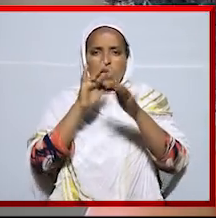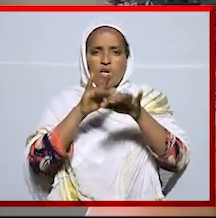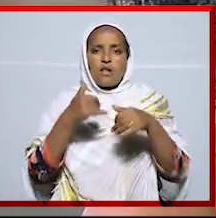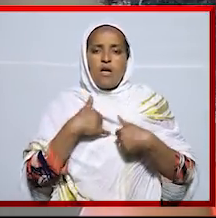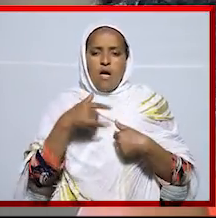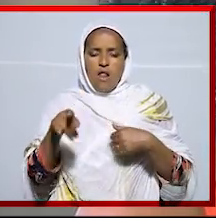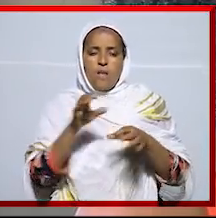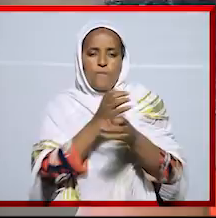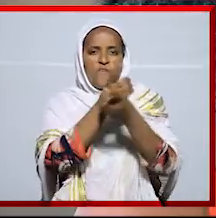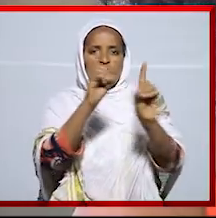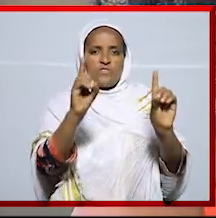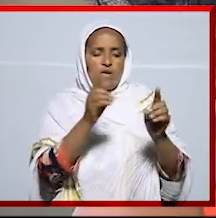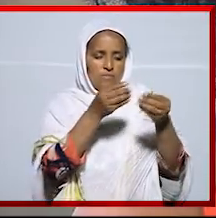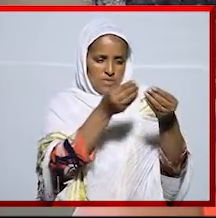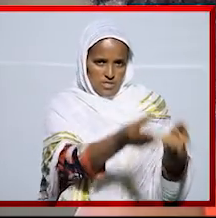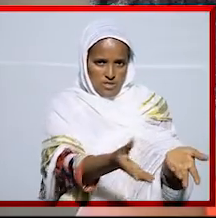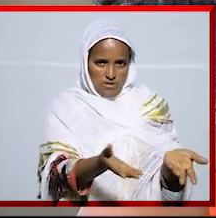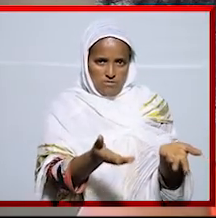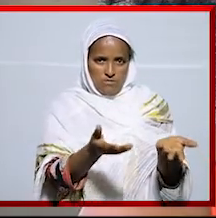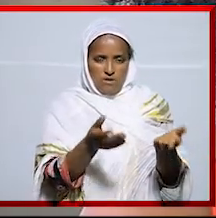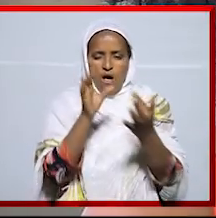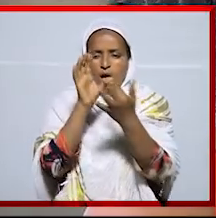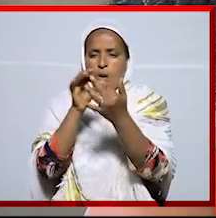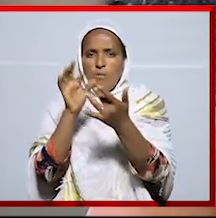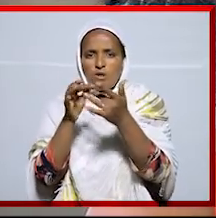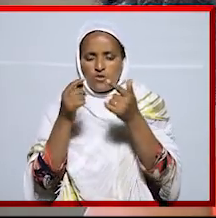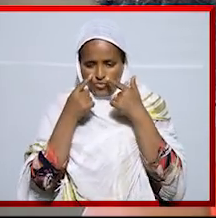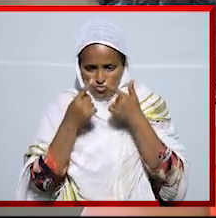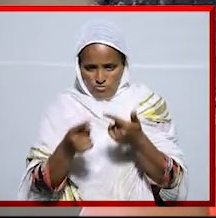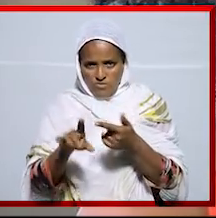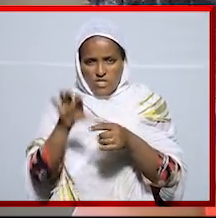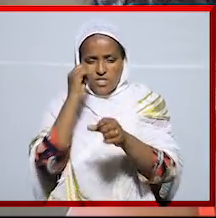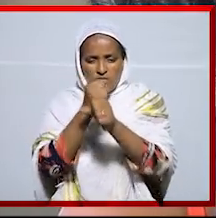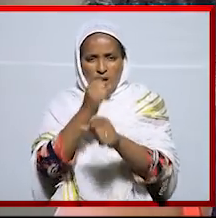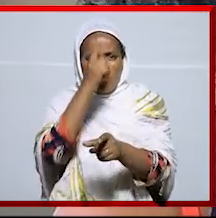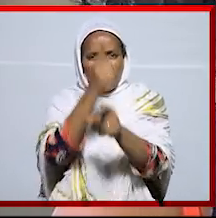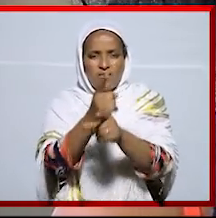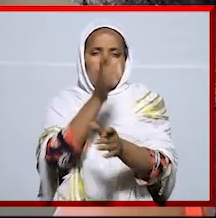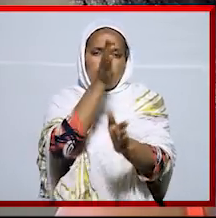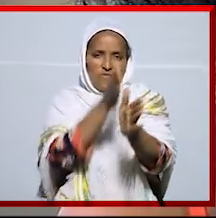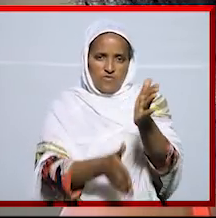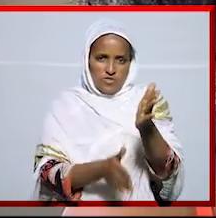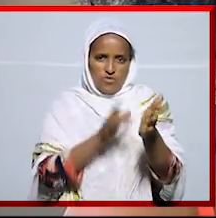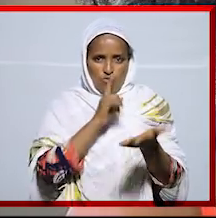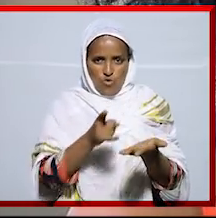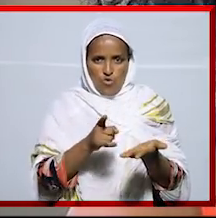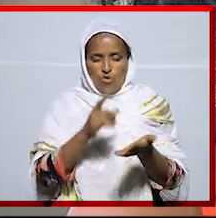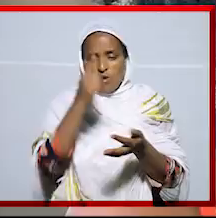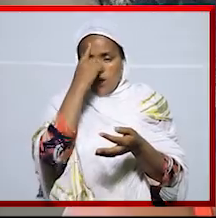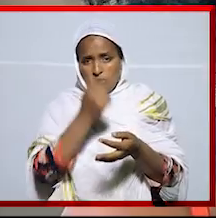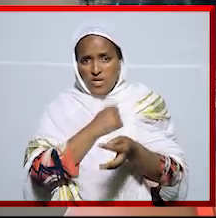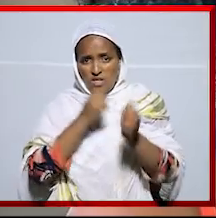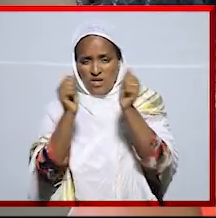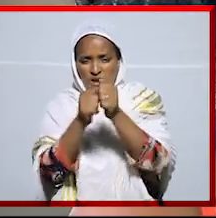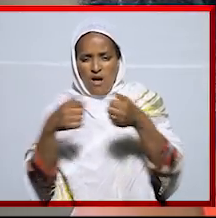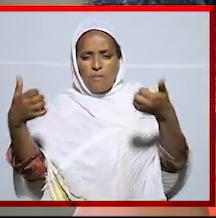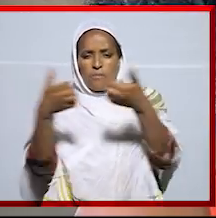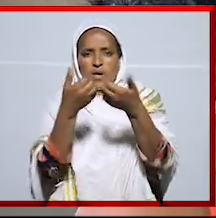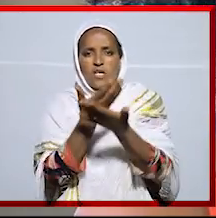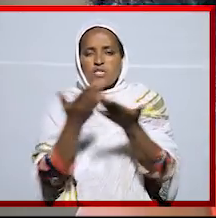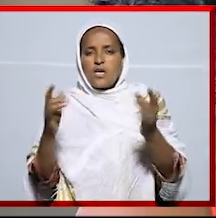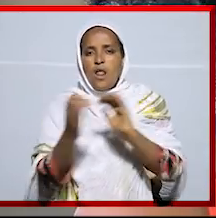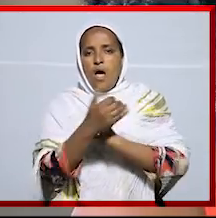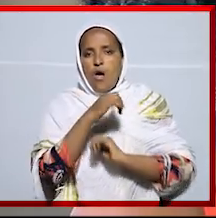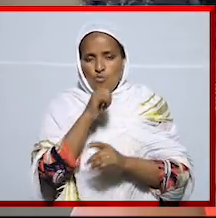ነገር ላይ እንዳልኩ መፍትሄ ማበጀት አማራጮችን ማየት መቻል ስራን በአግባቡ መከወን ነው ሶ እምነት ጋር